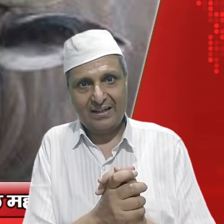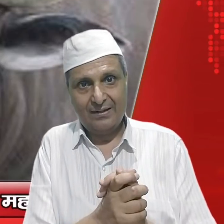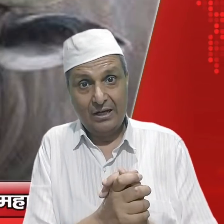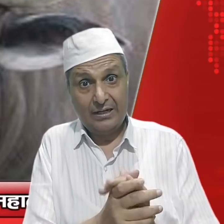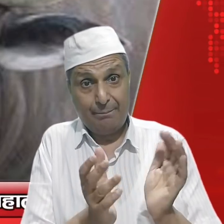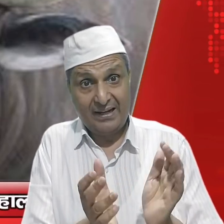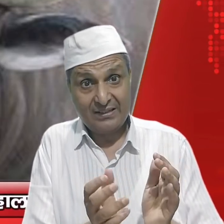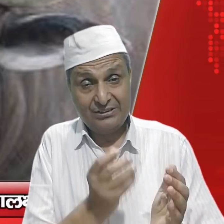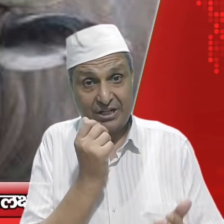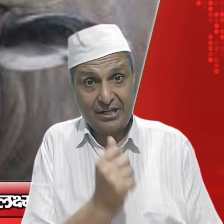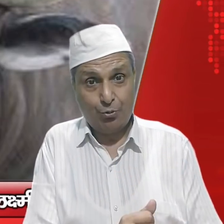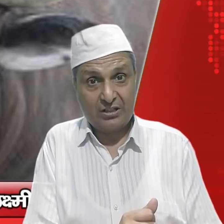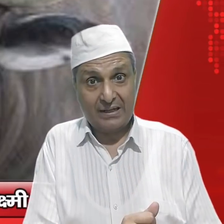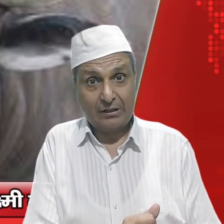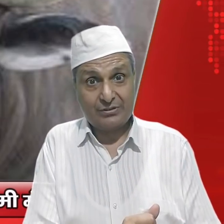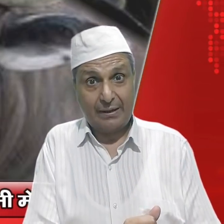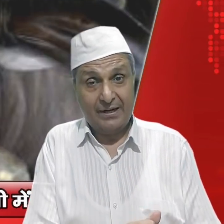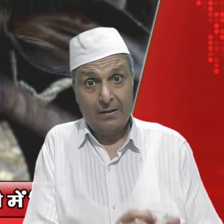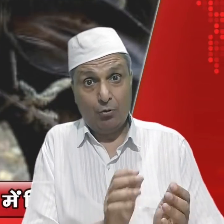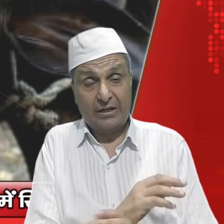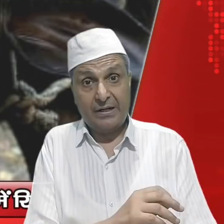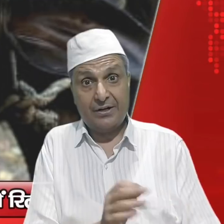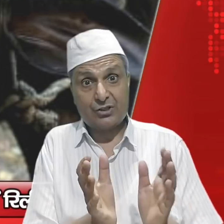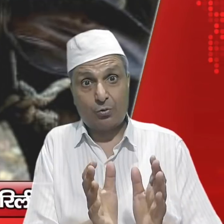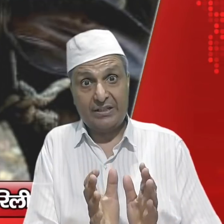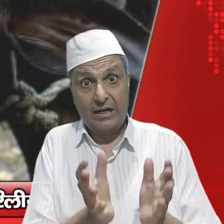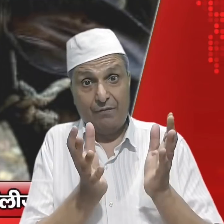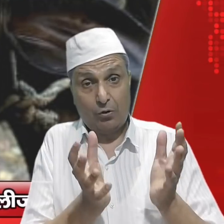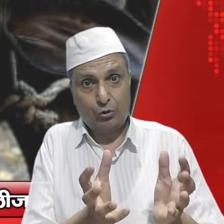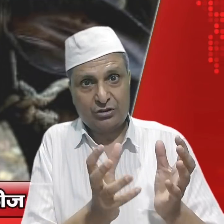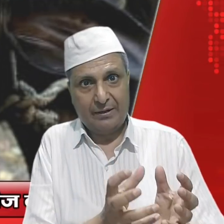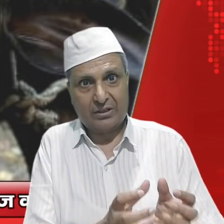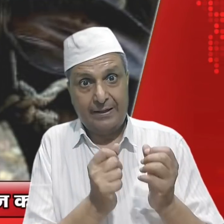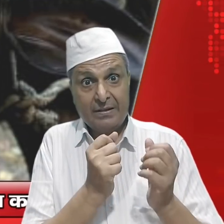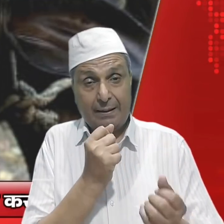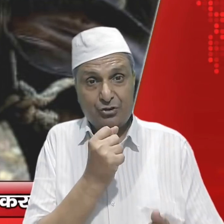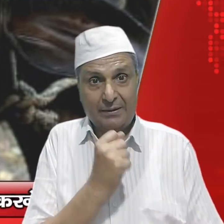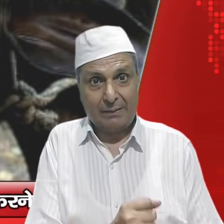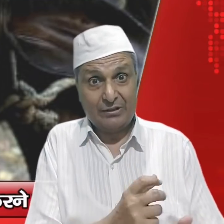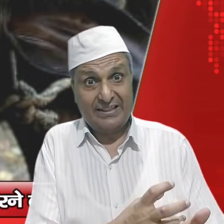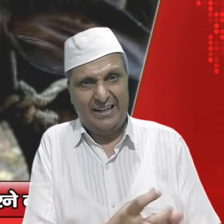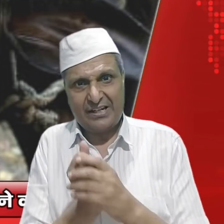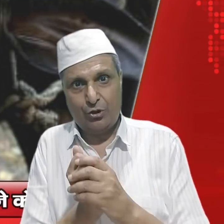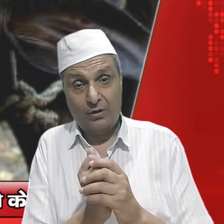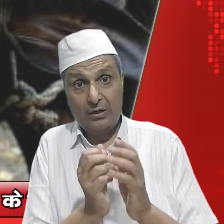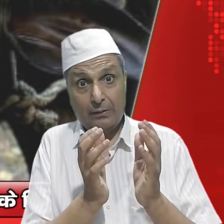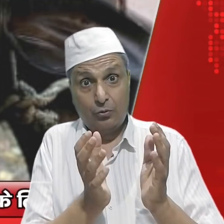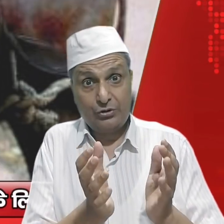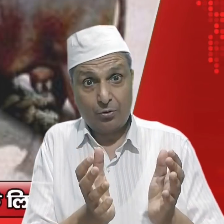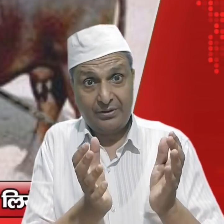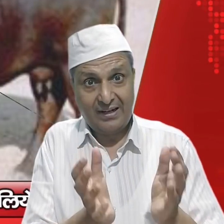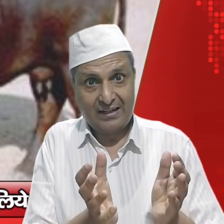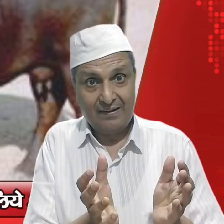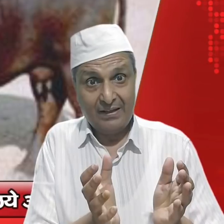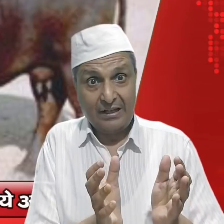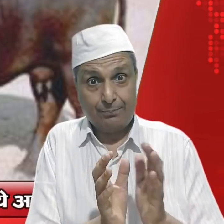बांधने लगा। लेकिन भैंस जैसे ही खूंटे से बांधा उस जगह पर, उसने भिनना शुरू कर दिया। वह रोज गुस्से में करती कि मुझे मत बांधो, इसे खींच रही हो। गुर्जर